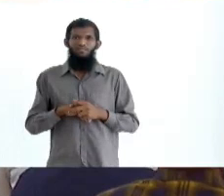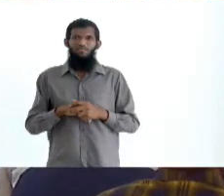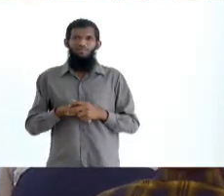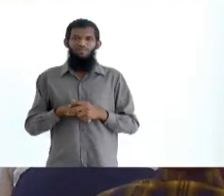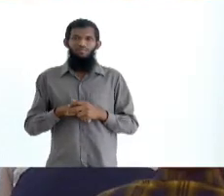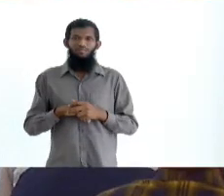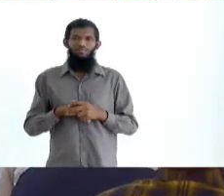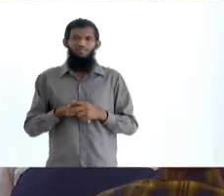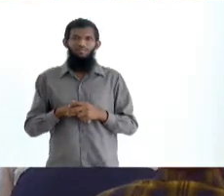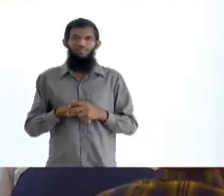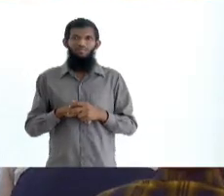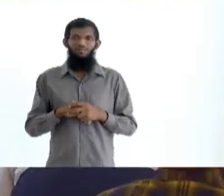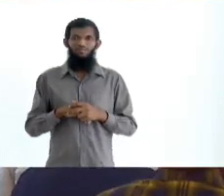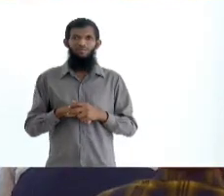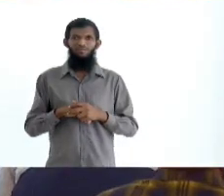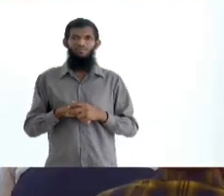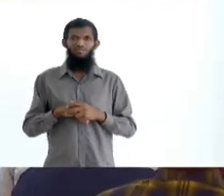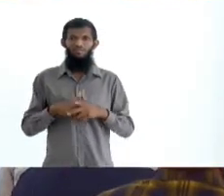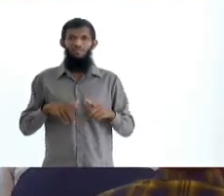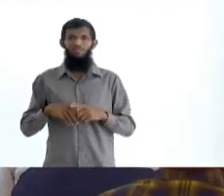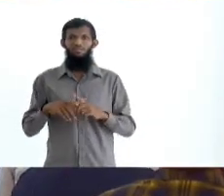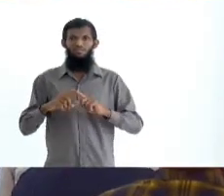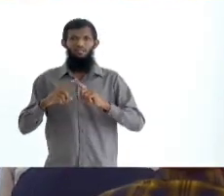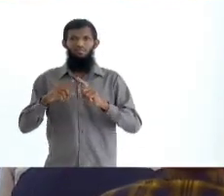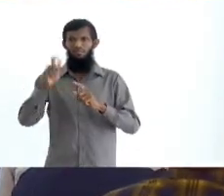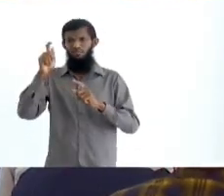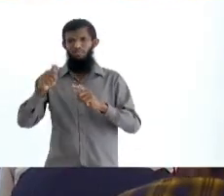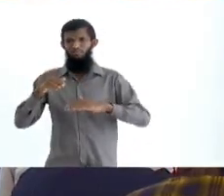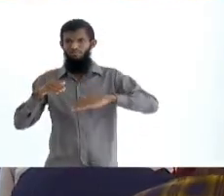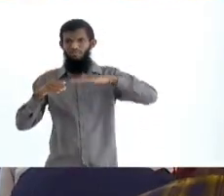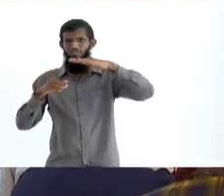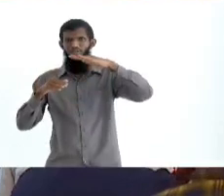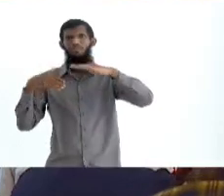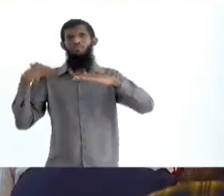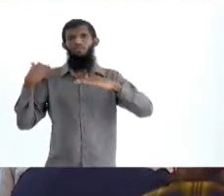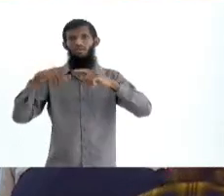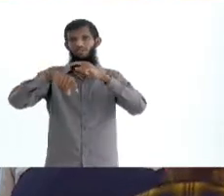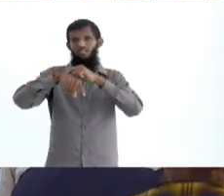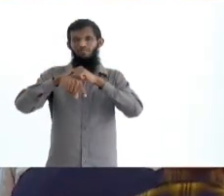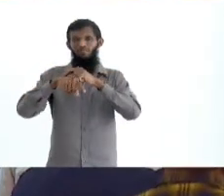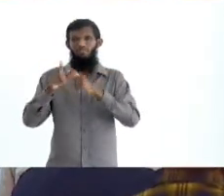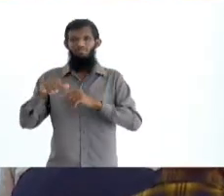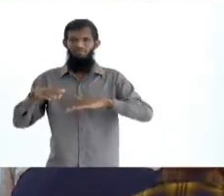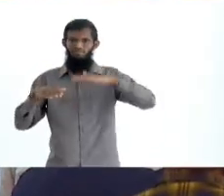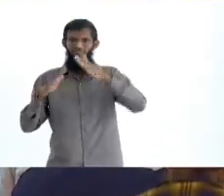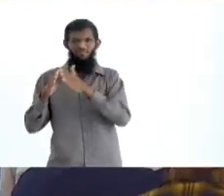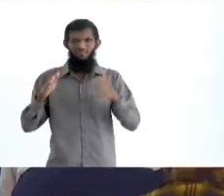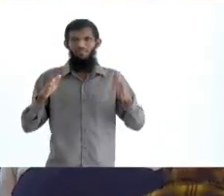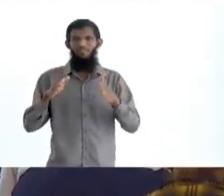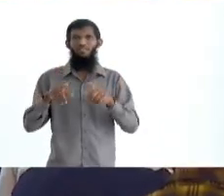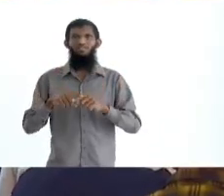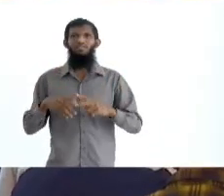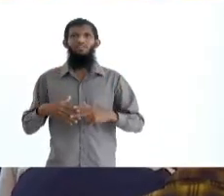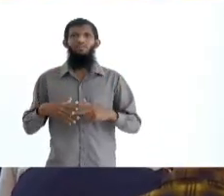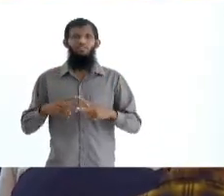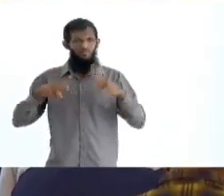İnsan ağa umur furaga tere in zuan kamaki bodu egem va ni'mate hem ve zuan kan heda kuri